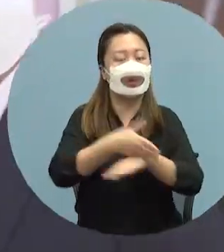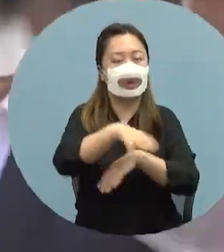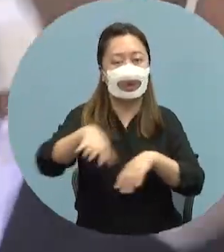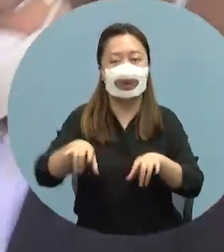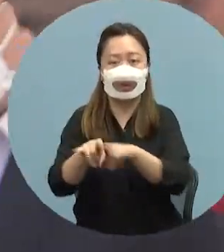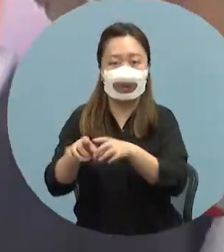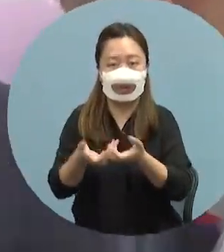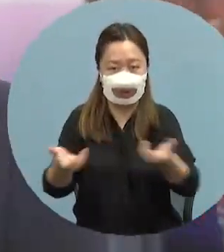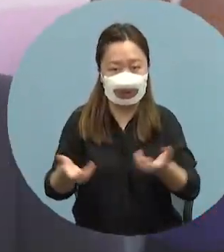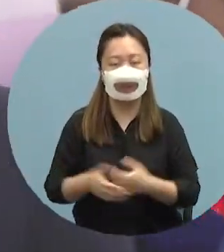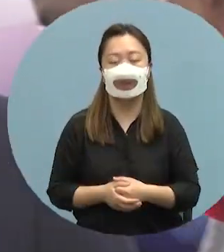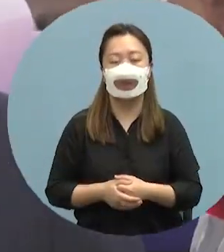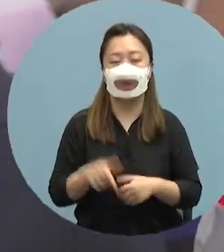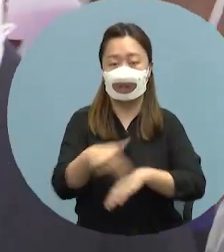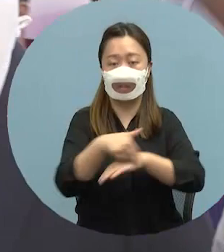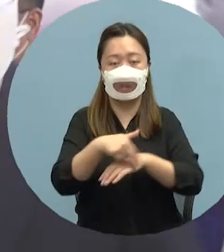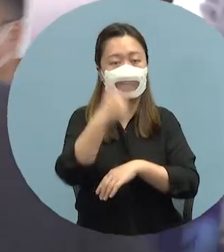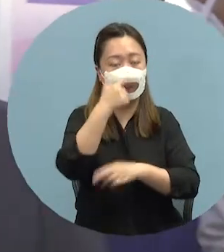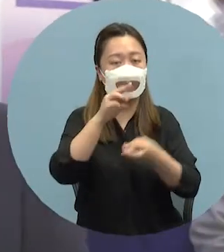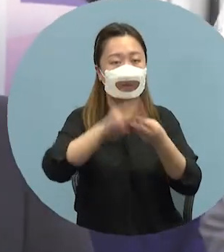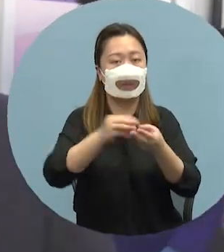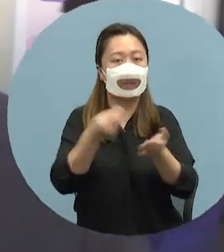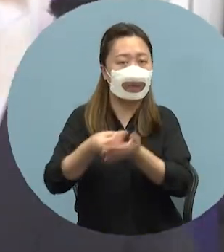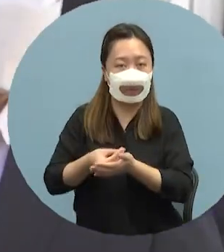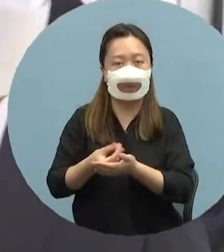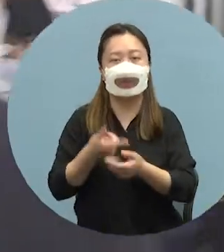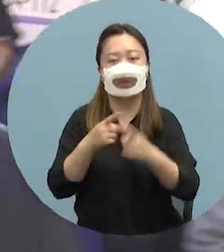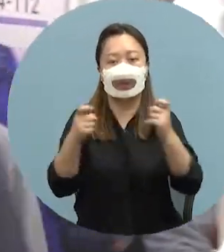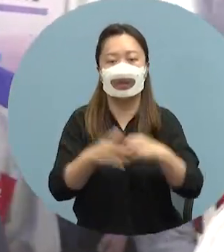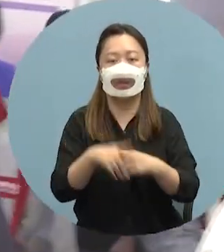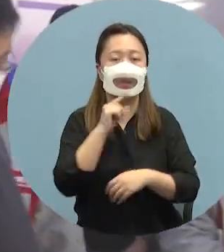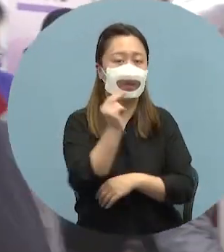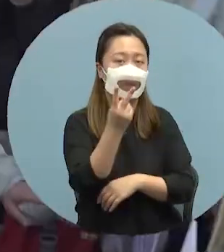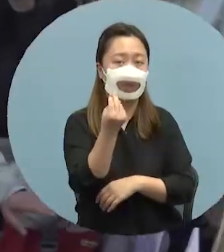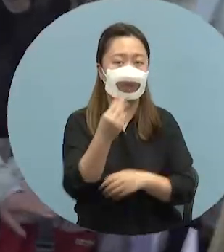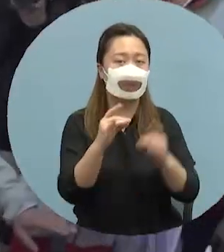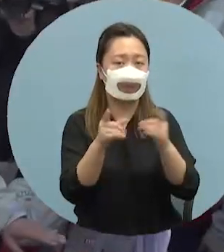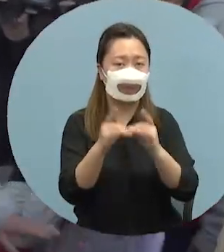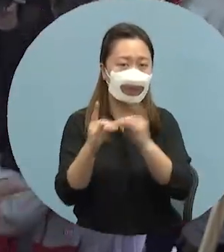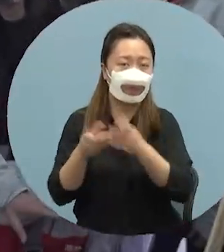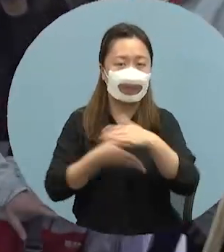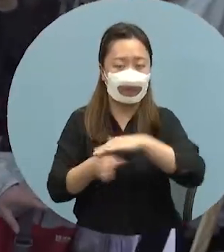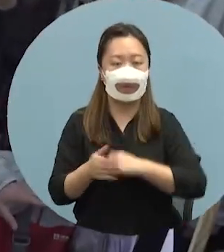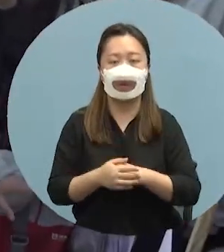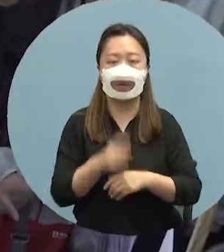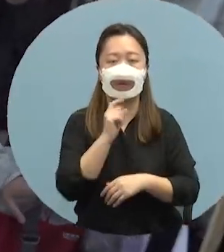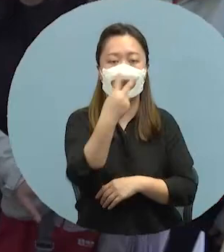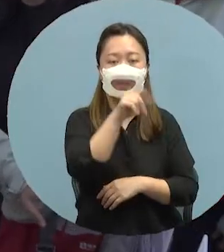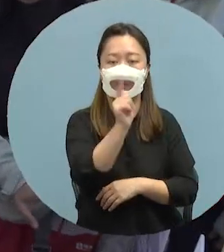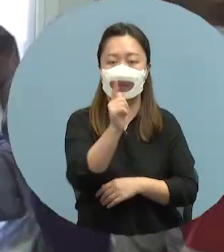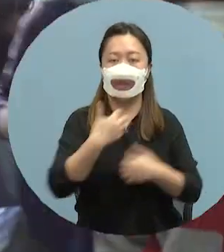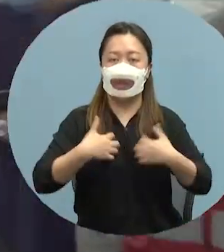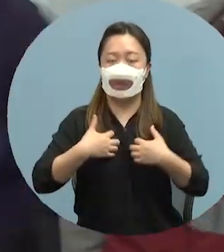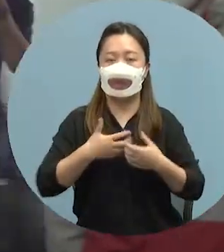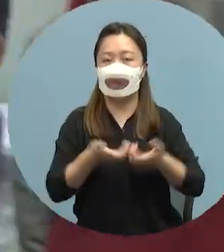施。个项目位于前新田购物城，提供大约720间房间、2800张应急隔离床